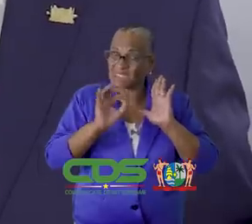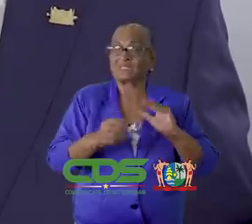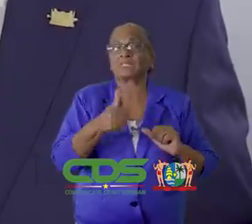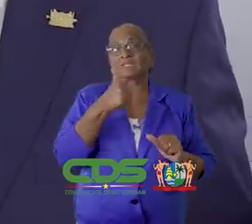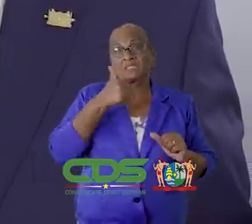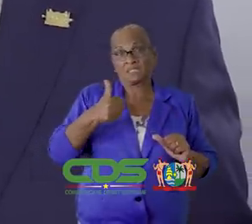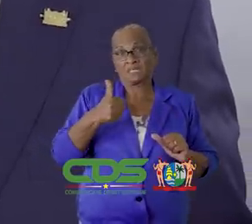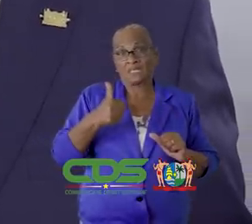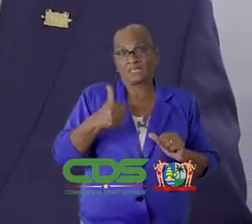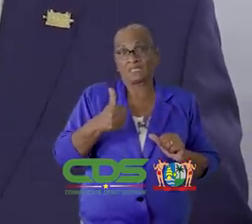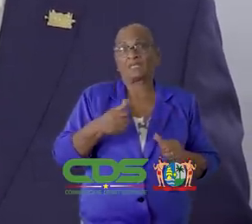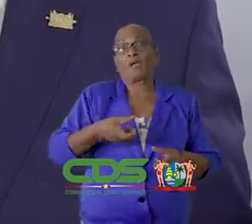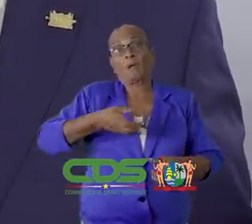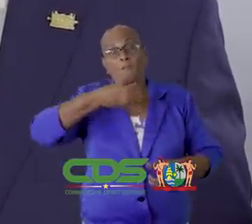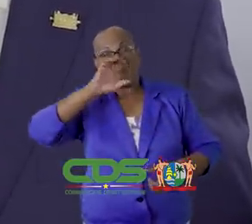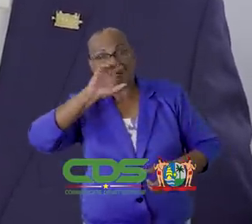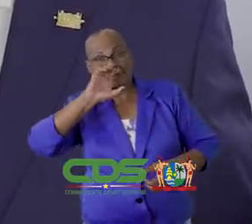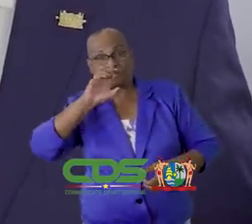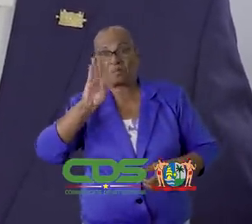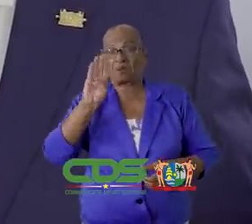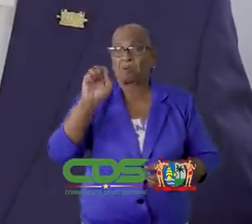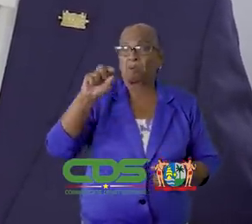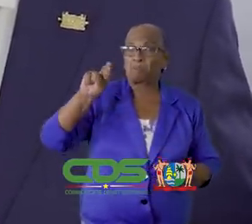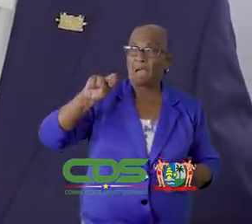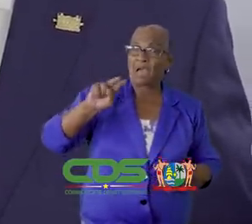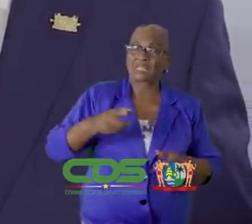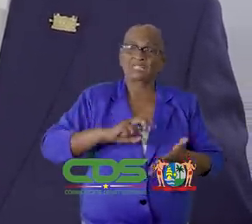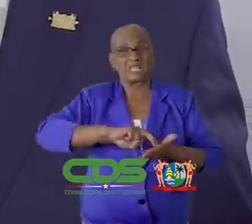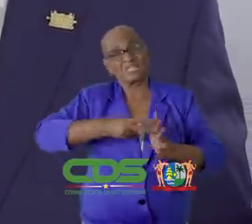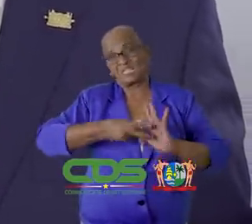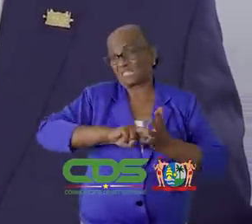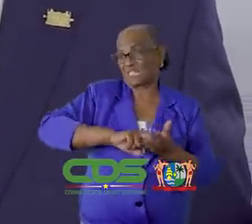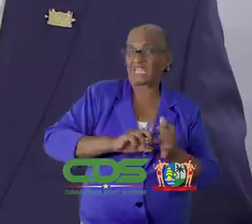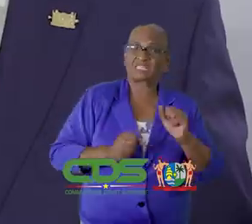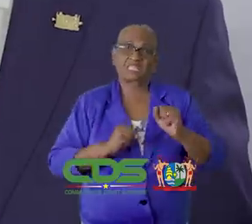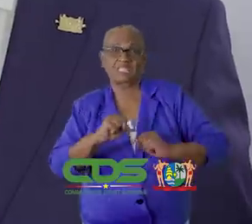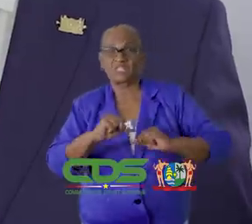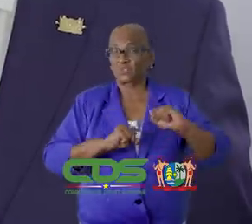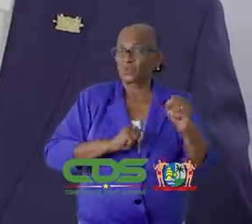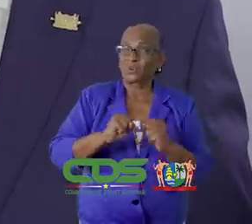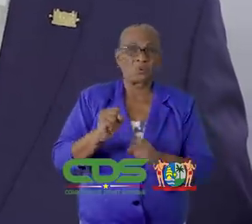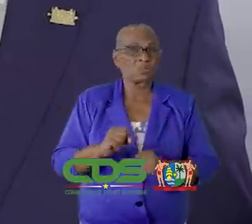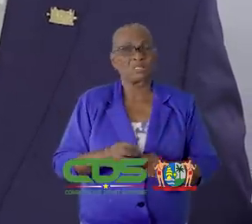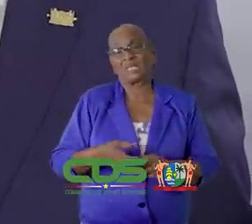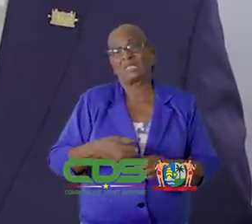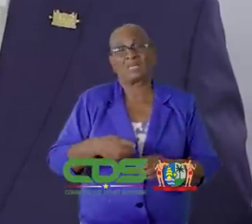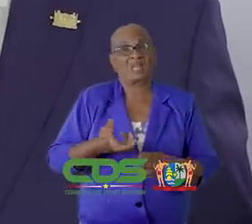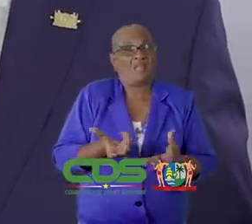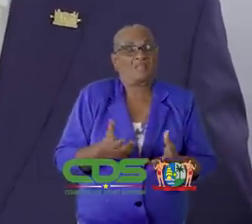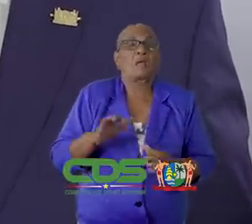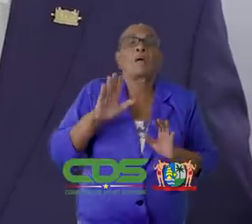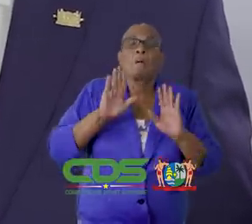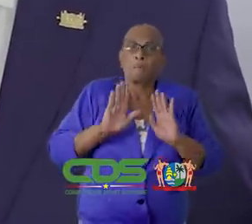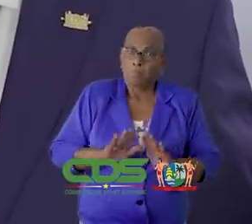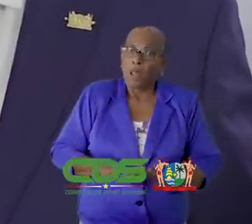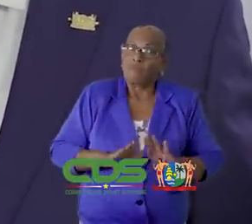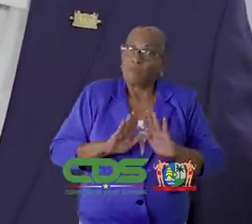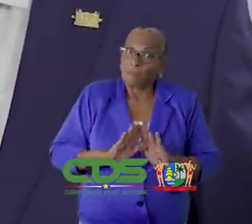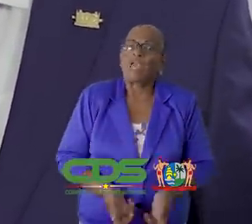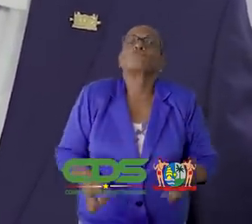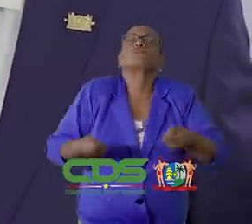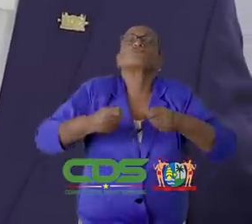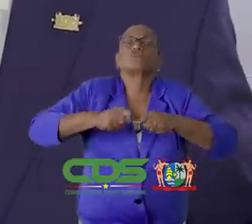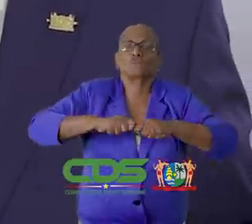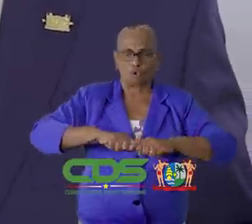Maatregel 6. Bordelen, bars, nightclubs, dancings, discotheken en dergelijke